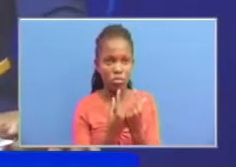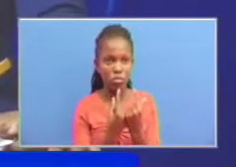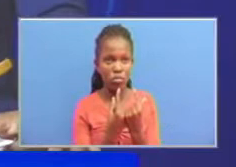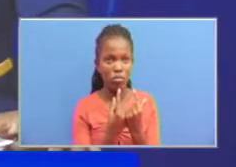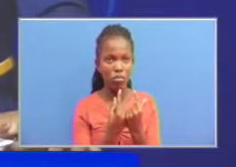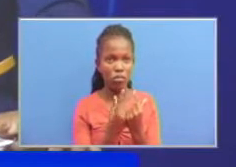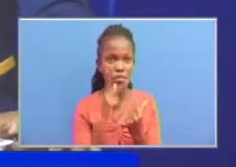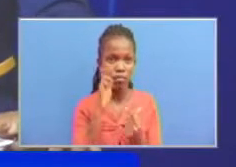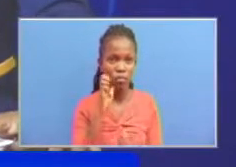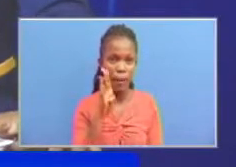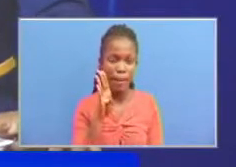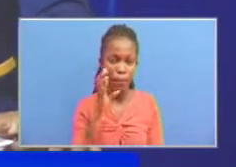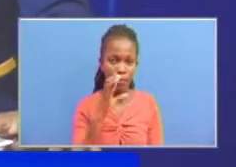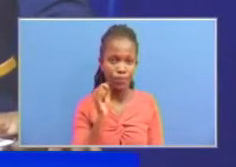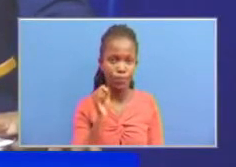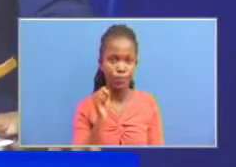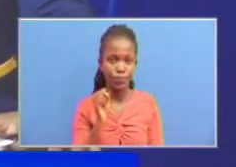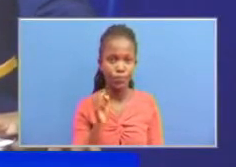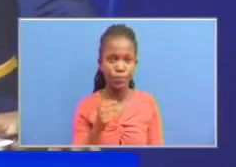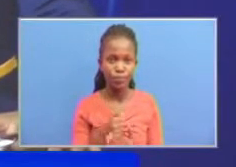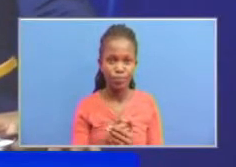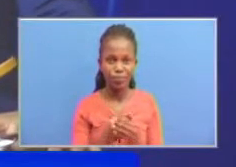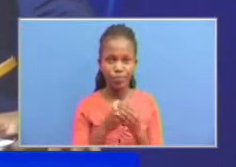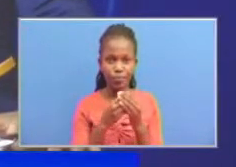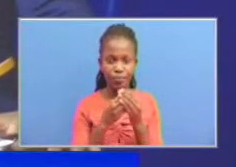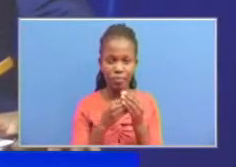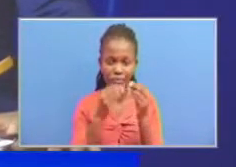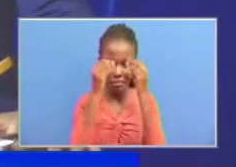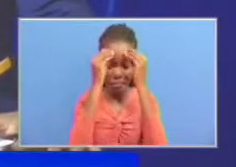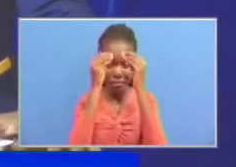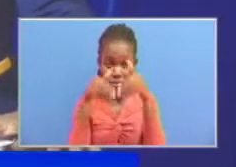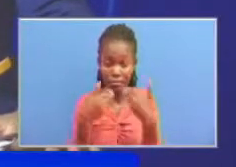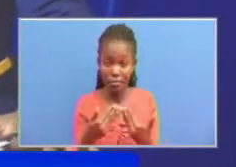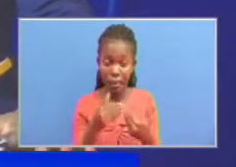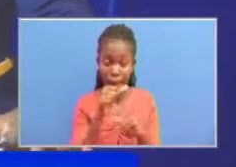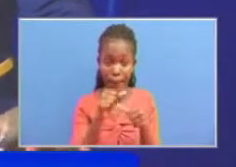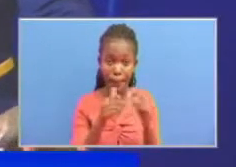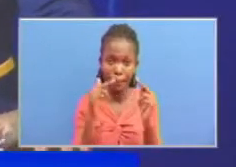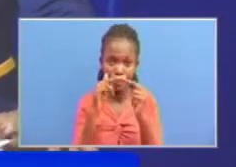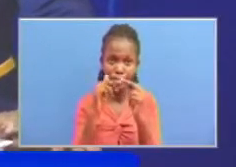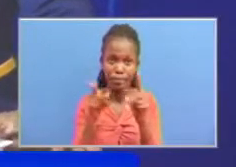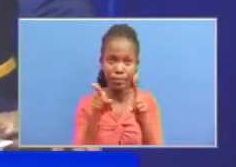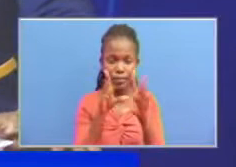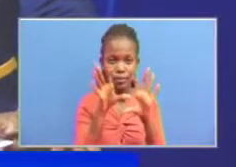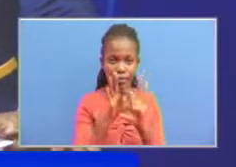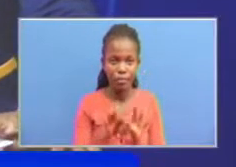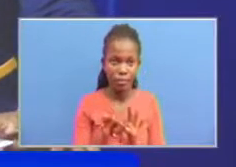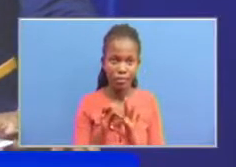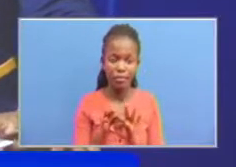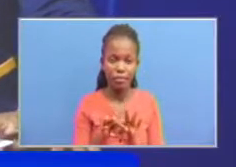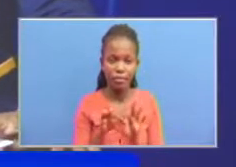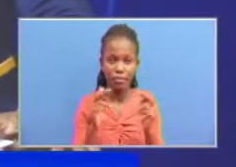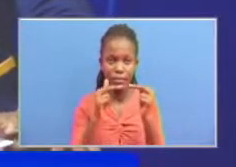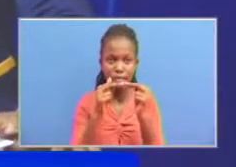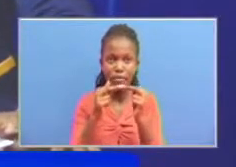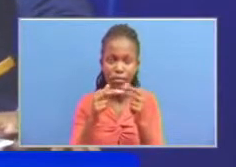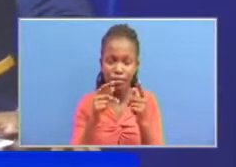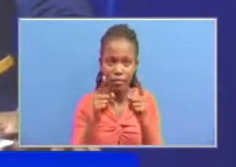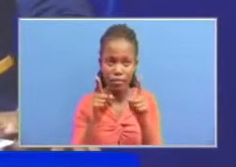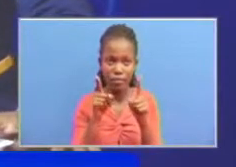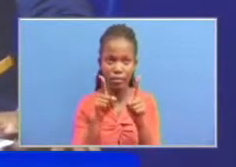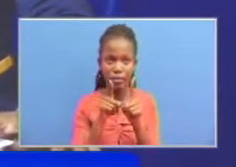kana kebs. Ye kunenga nae mavundisio yulu wa mitandao na ngwatanio ya movea ula ukonetie mitandao na mikumu